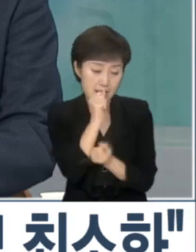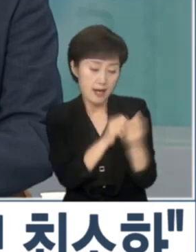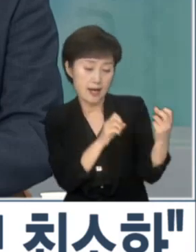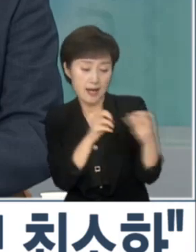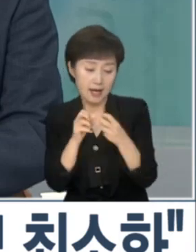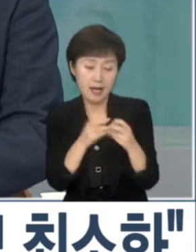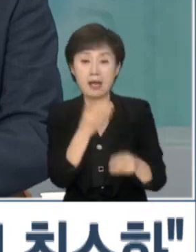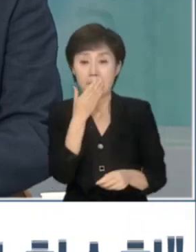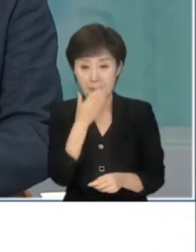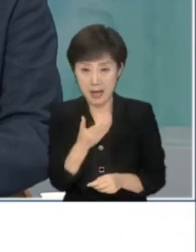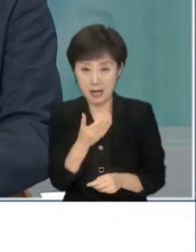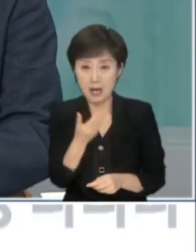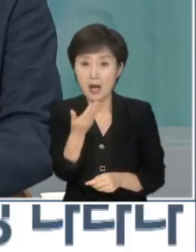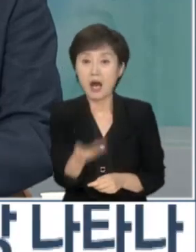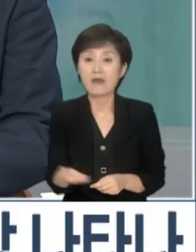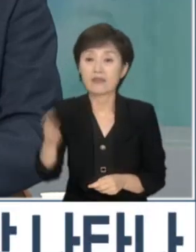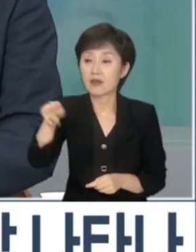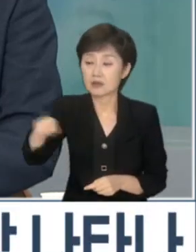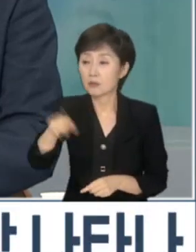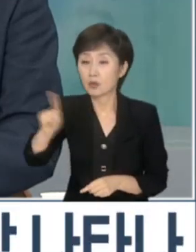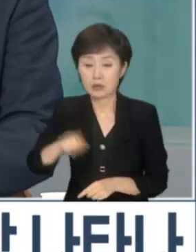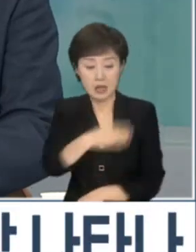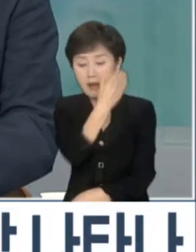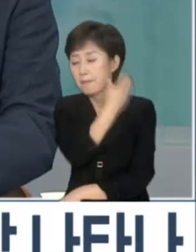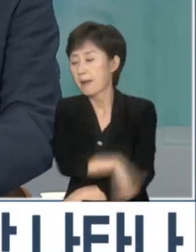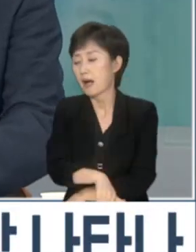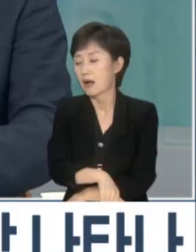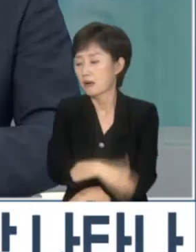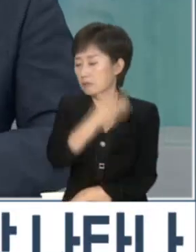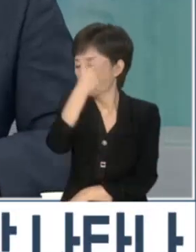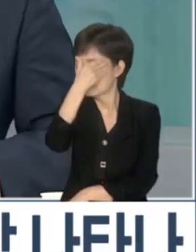이야기할 수 있어요 그런데 안 하고 있는 겁니다